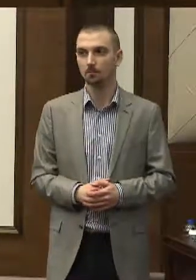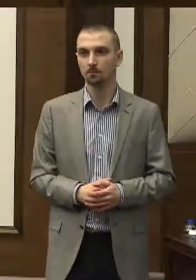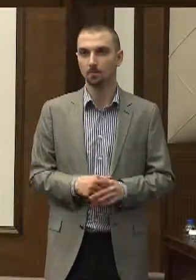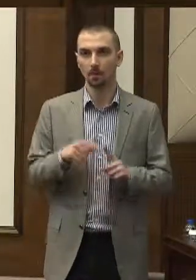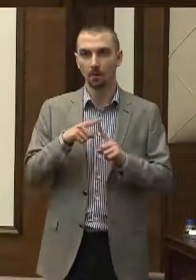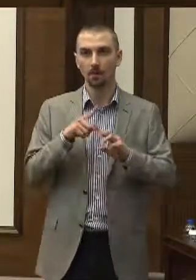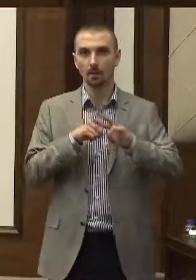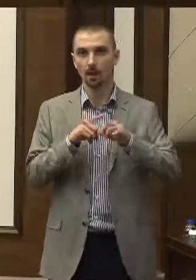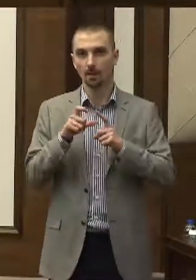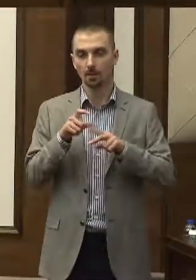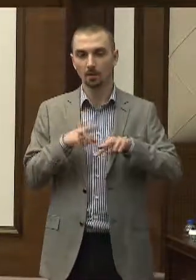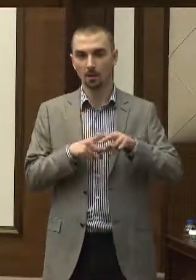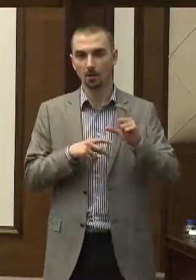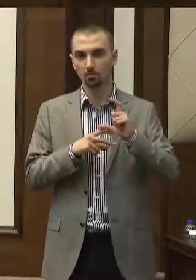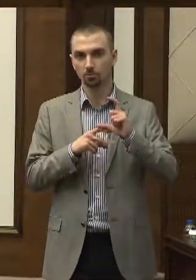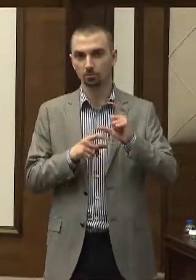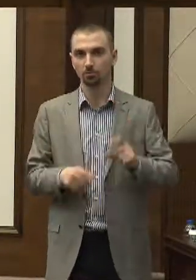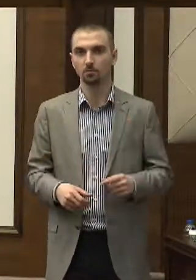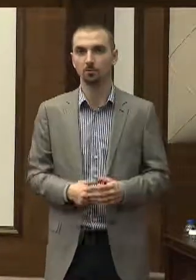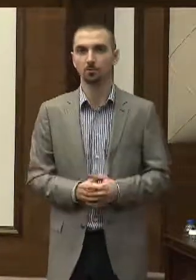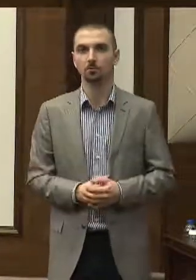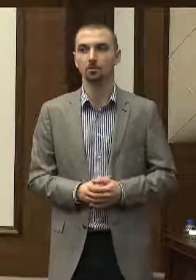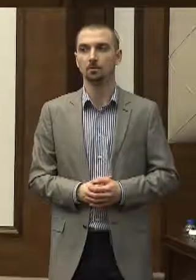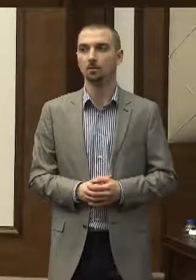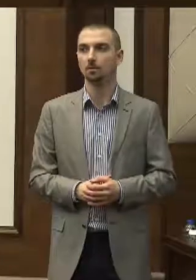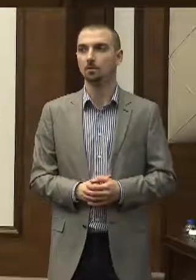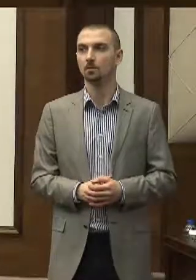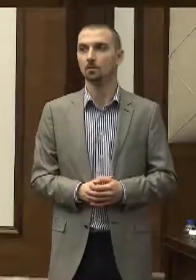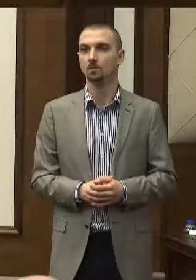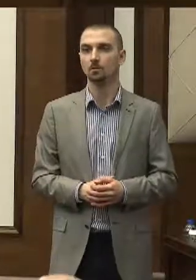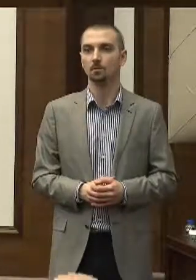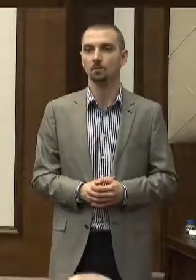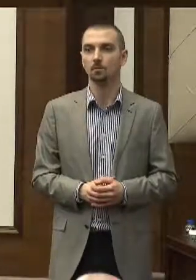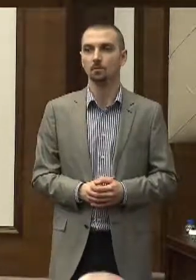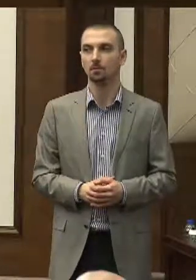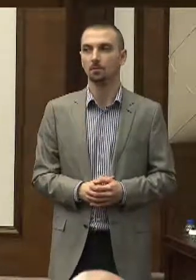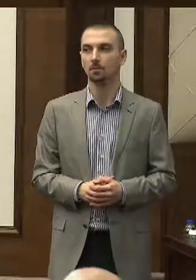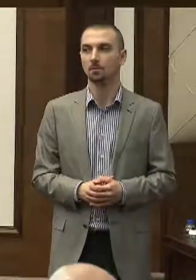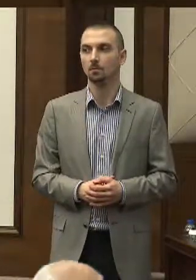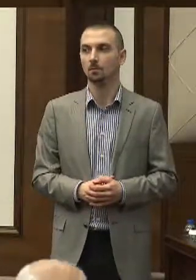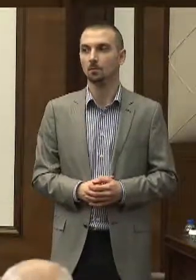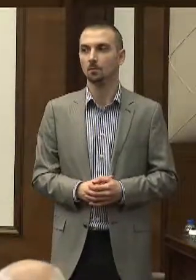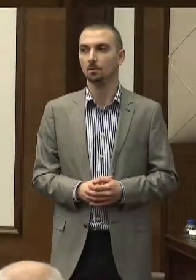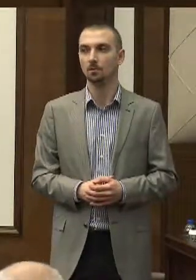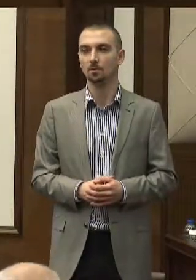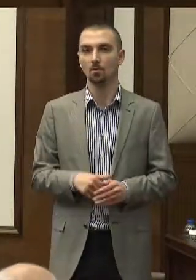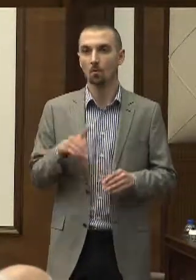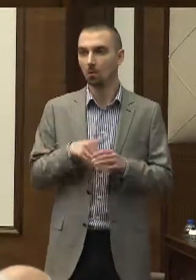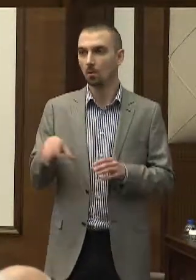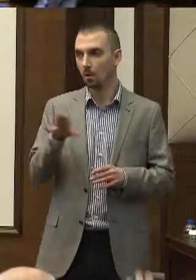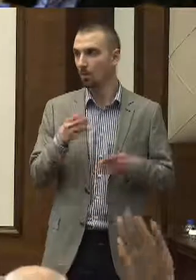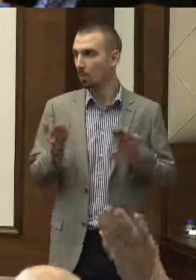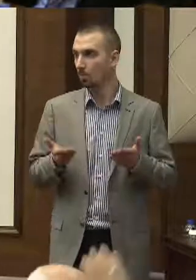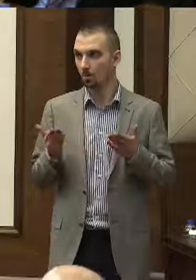Neresi? Evet. BEDAŞ'a bildiğiniz usullerle verilen tahsis. Oylarınıza sunuyorum. Kabul